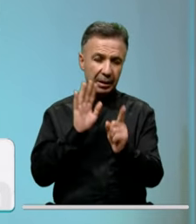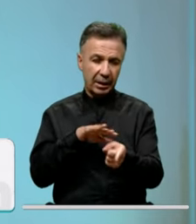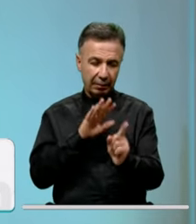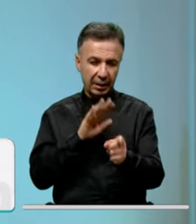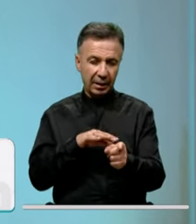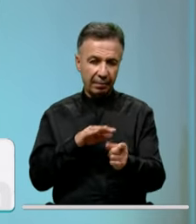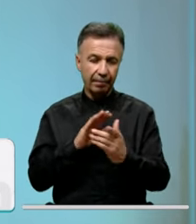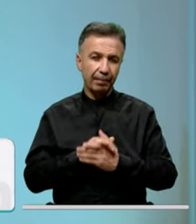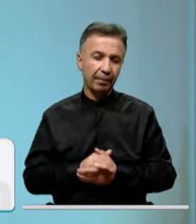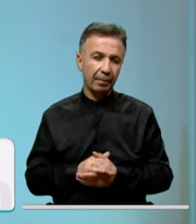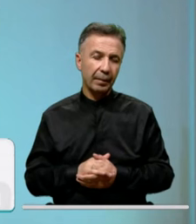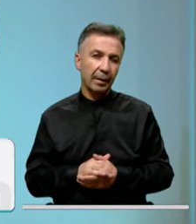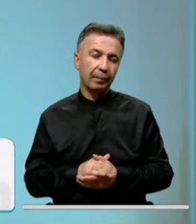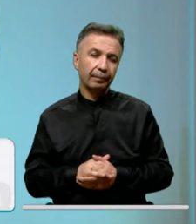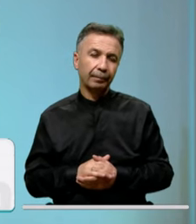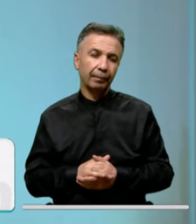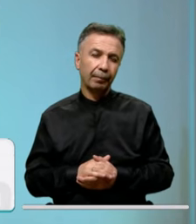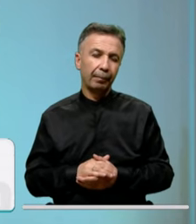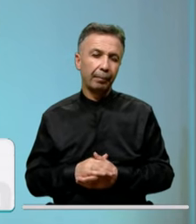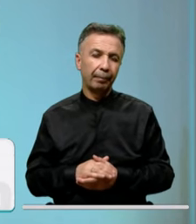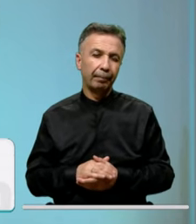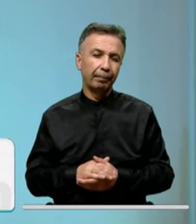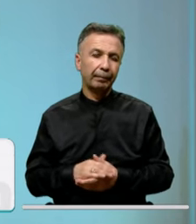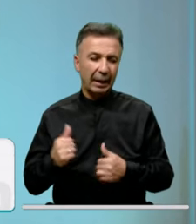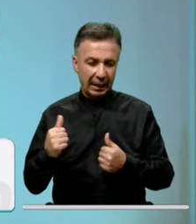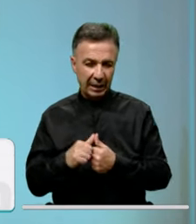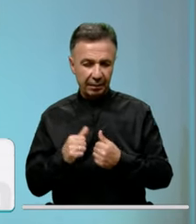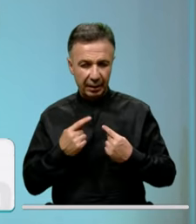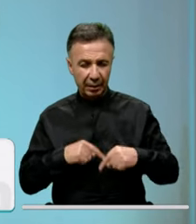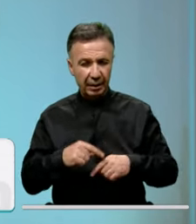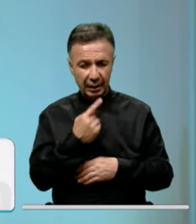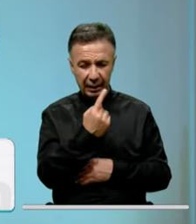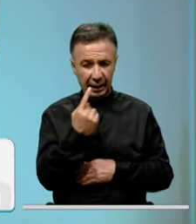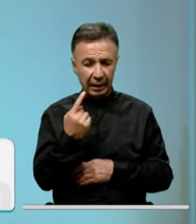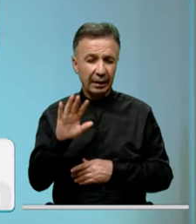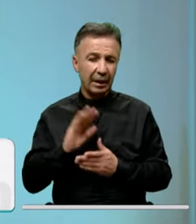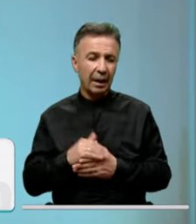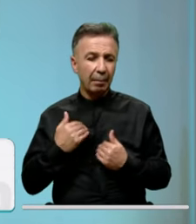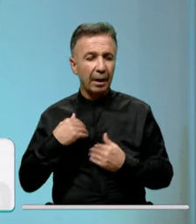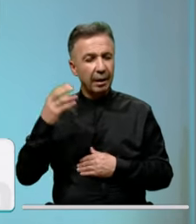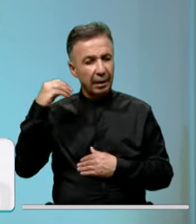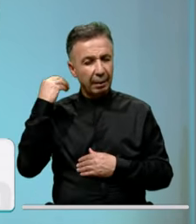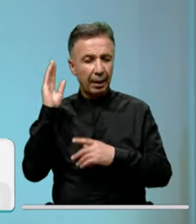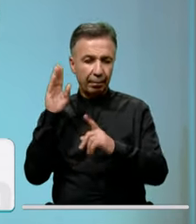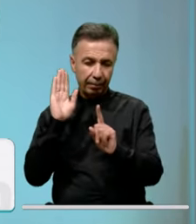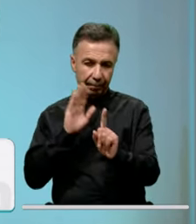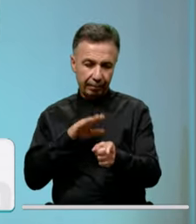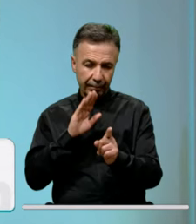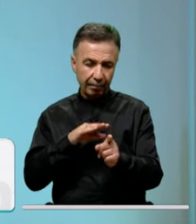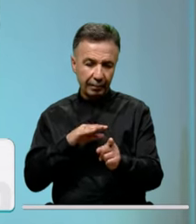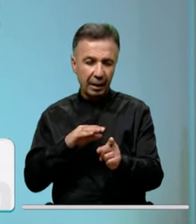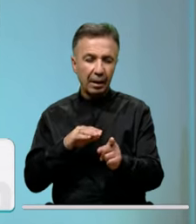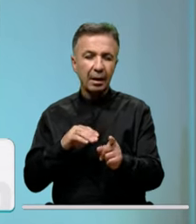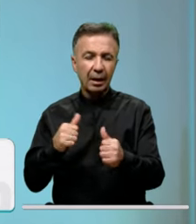cemaatle, biraz önceki beyefendinin ifade ettiği gibi eşimle biz tek tek kılmak yerine, ben imamlık yapıyorum, eşim de